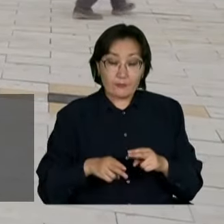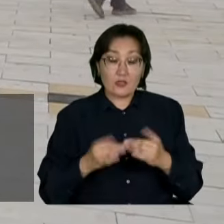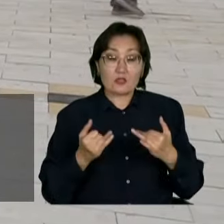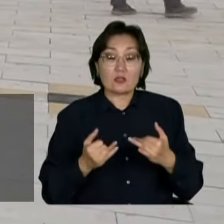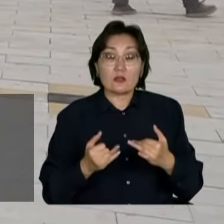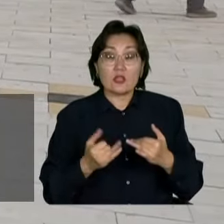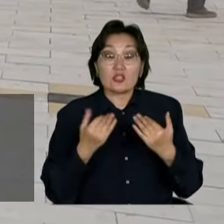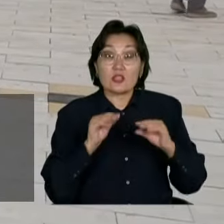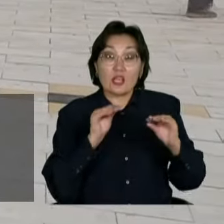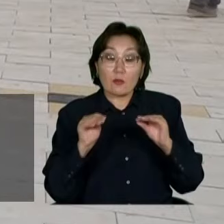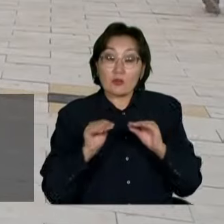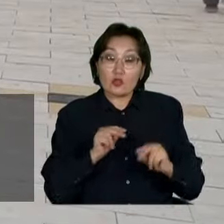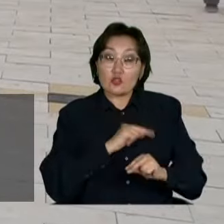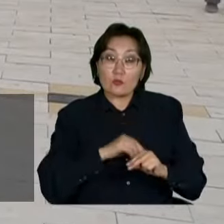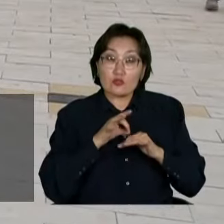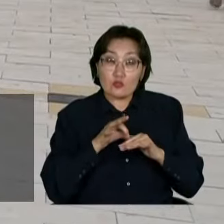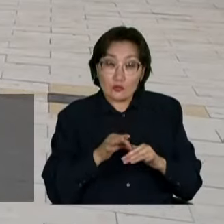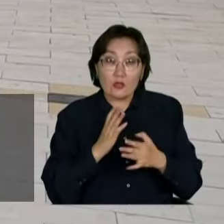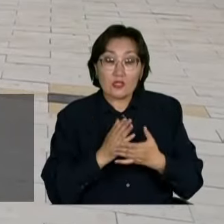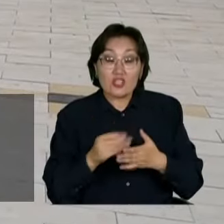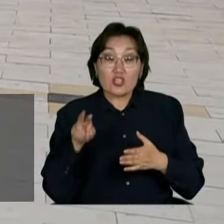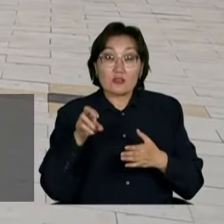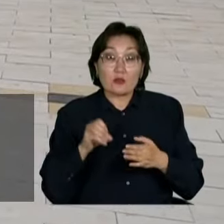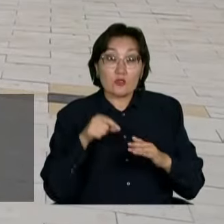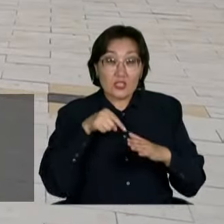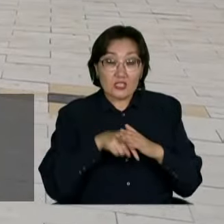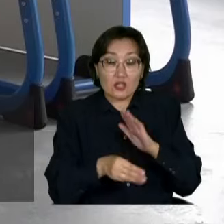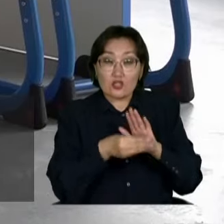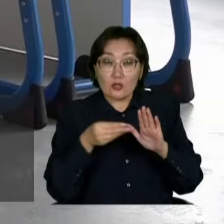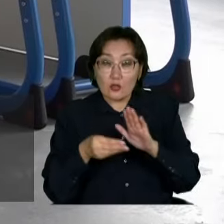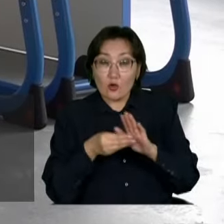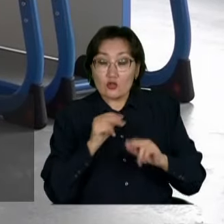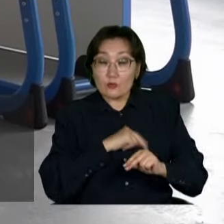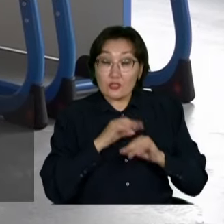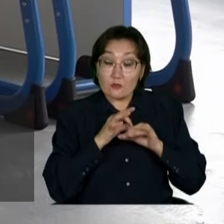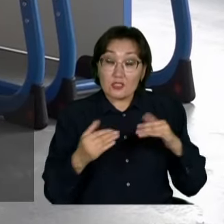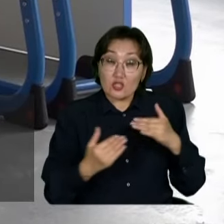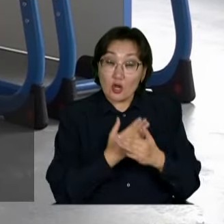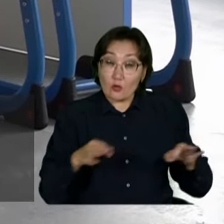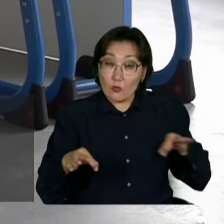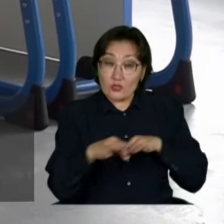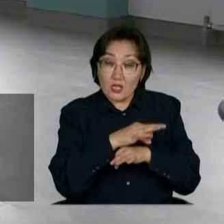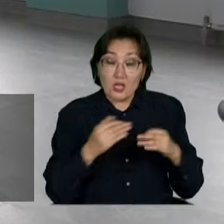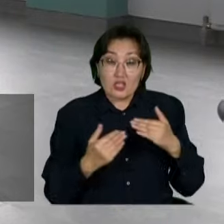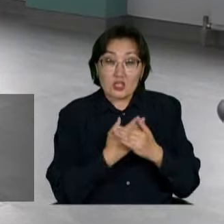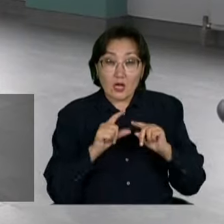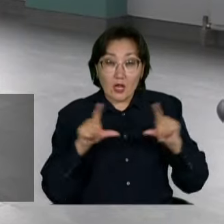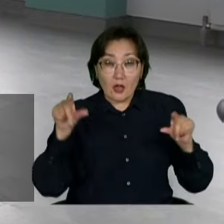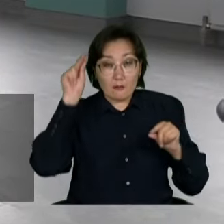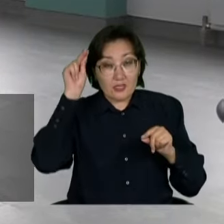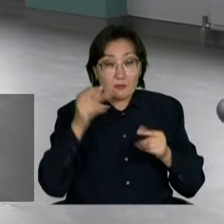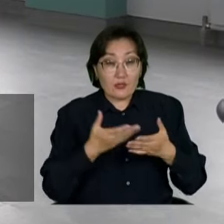Сейчас абаттандыру жұмыстары жүргізілді, және ішкі жұмыстары жүргізілді. Жаңа жобада, жаңа мектепте